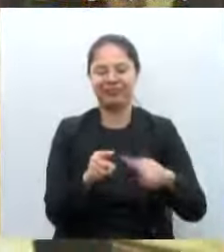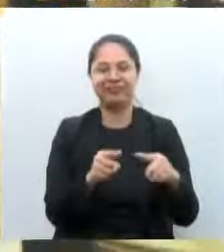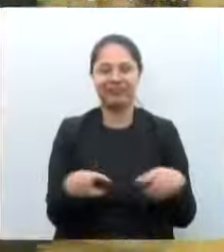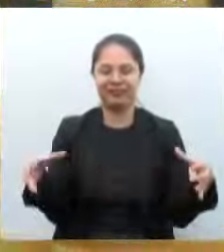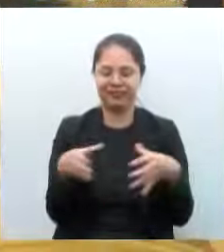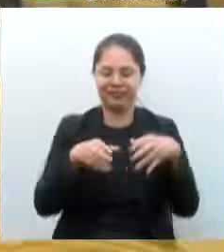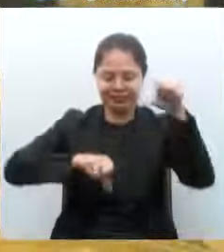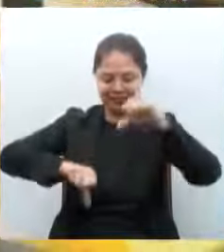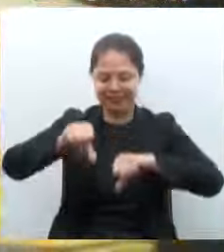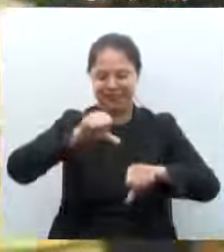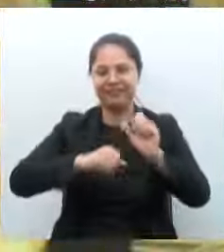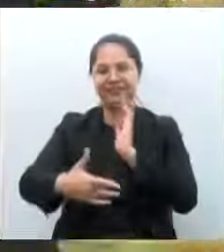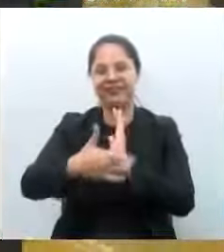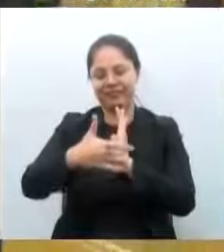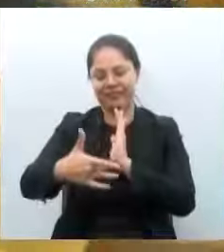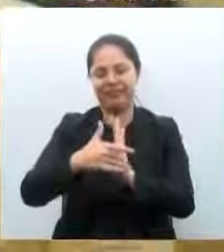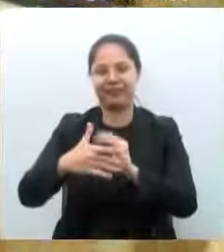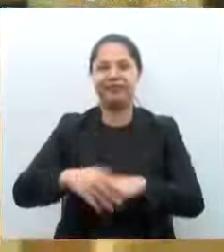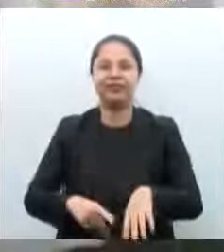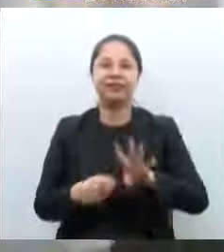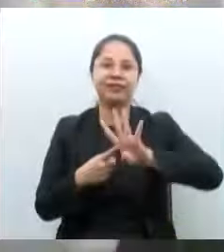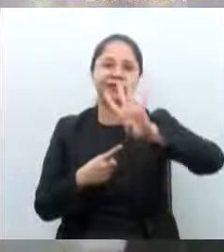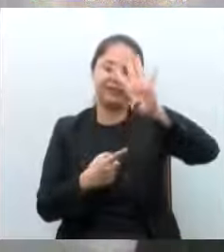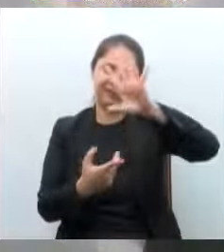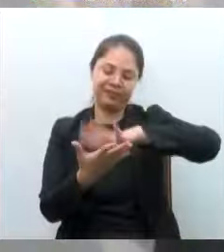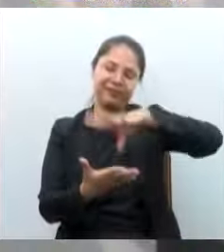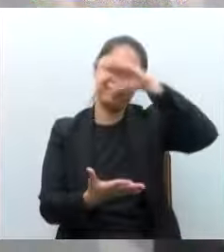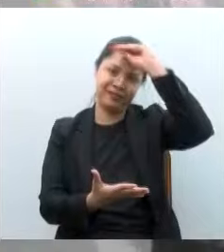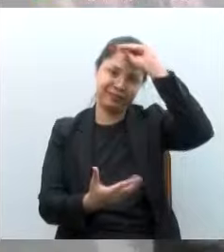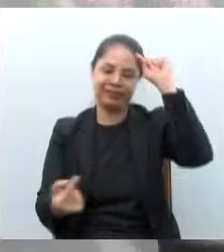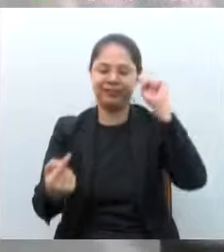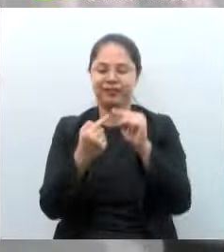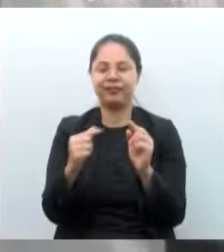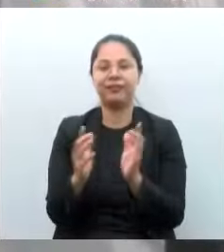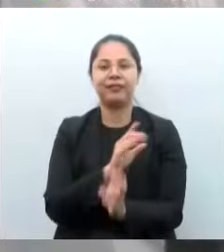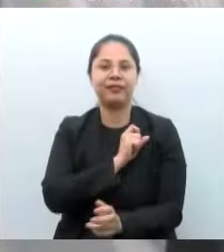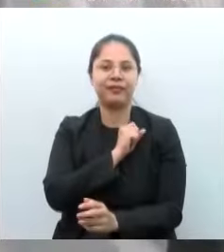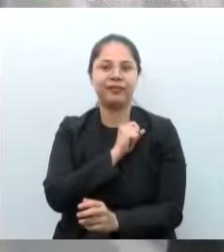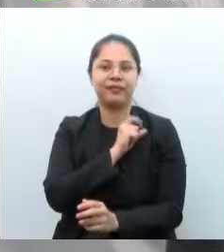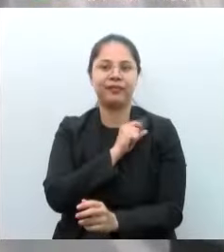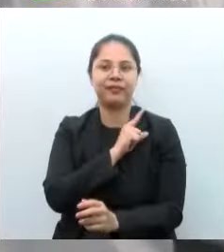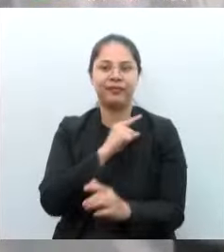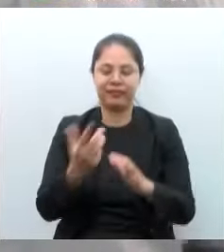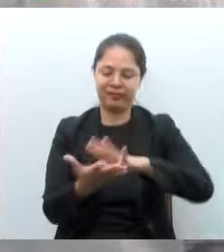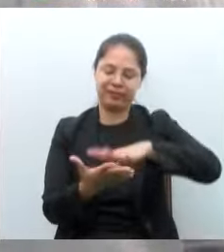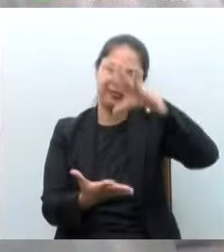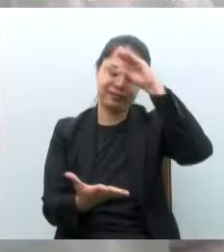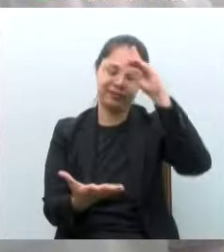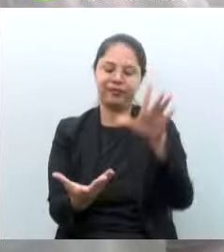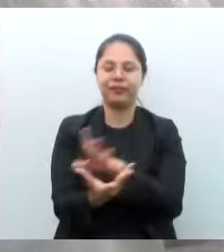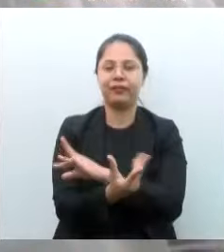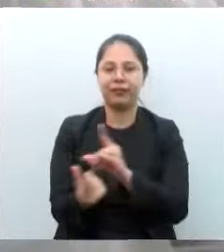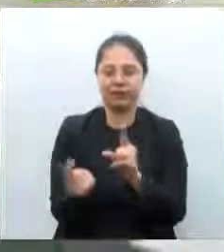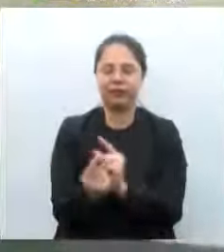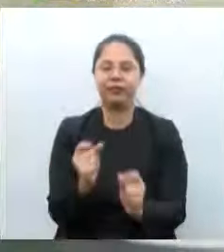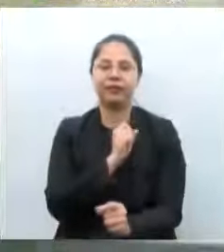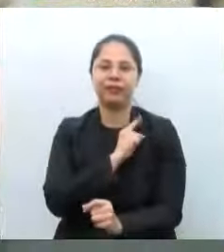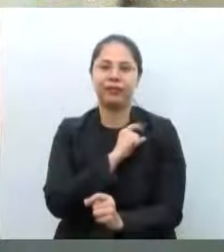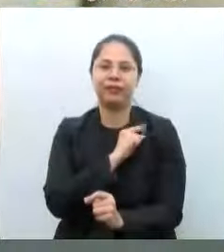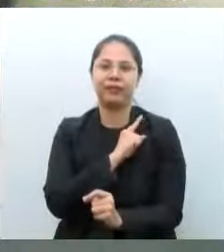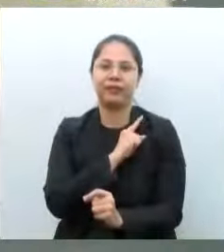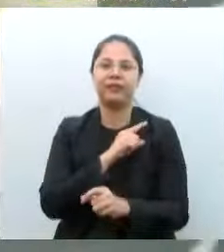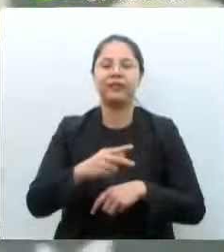ทยาศาสตร์และเทคโนโลยี 4. ฐานการเรียนรู้ศาสนพิธีของกลุ่มสาระการเรียนรู้สังคมศึกษาศาสนาและวัฒ